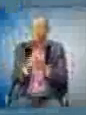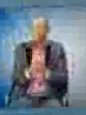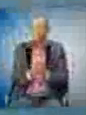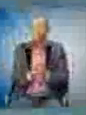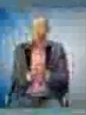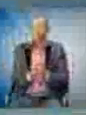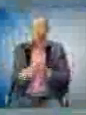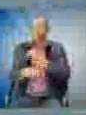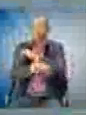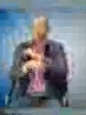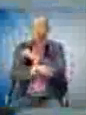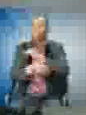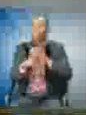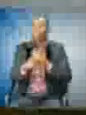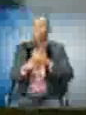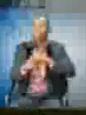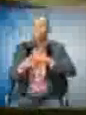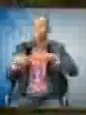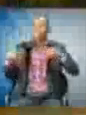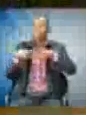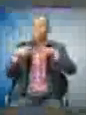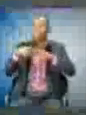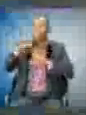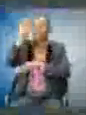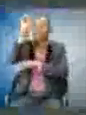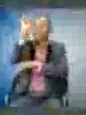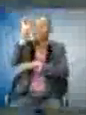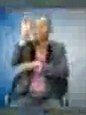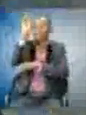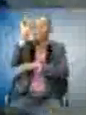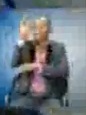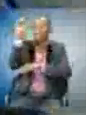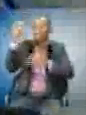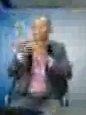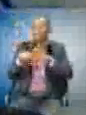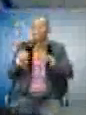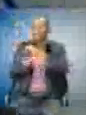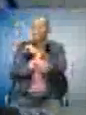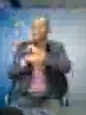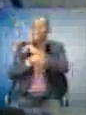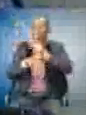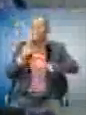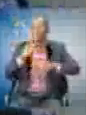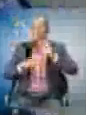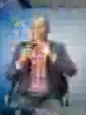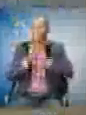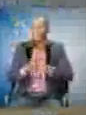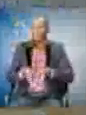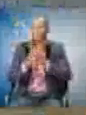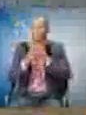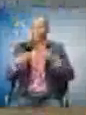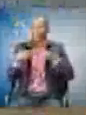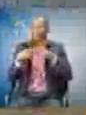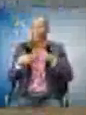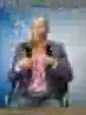vol fréquent des batteries et des panneaux solaires destinés à éclairer les villages. Comportement paradoxal des personnes qui ont réclamé la lumière et